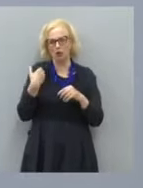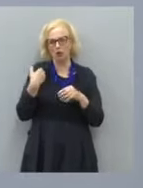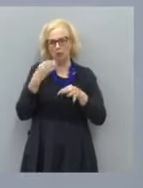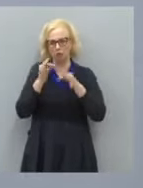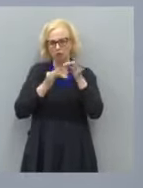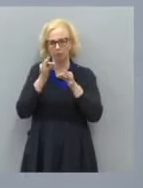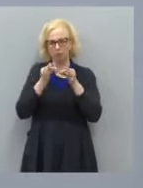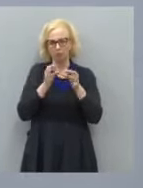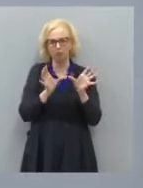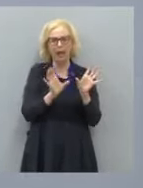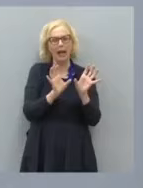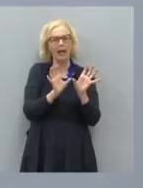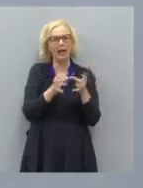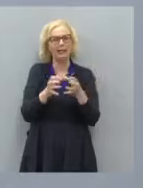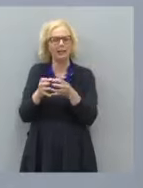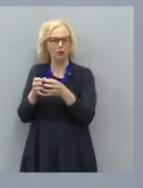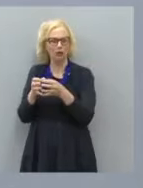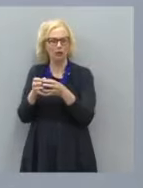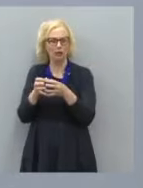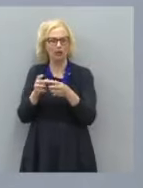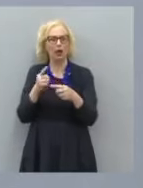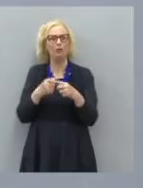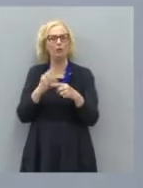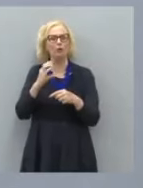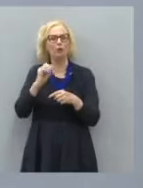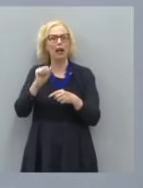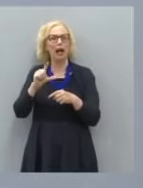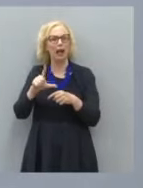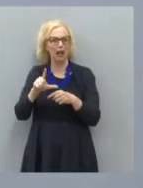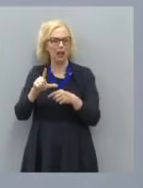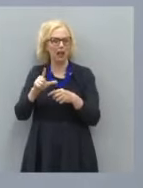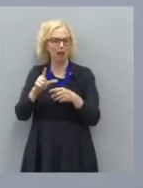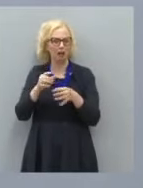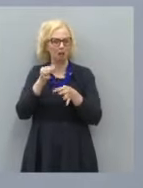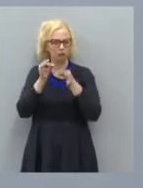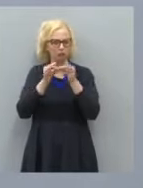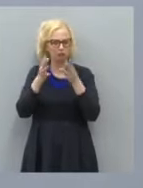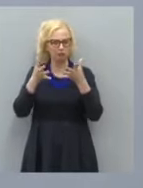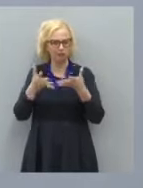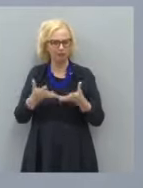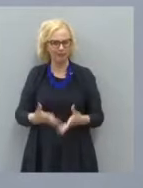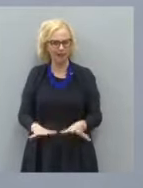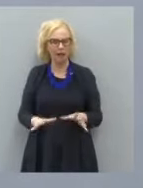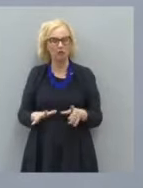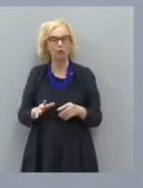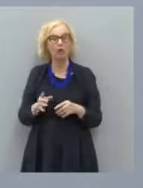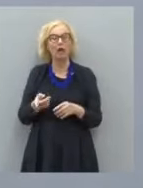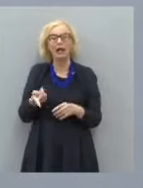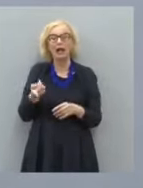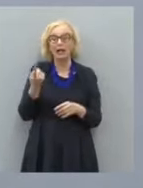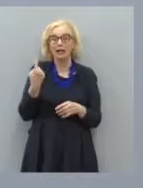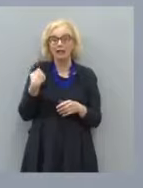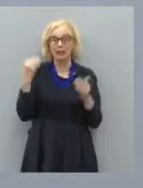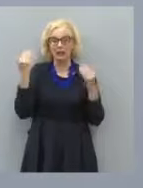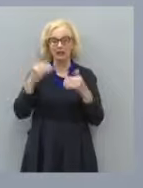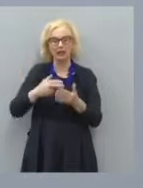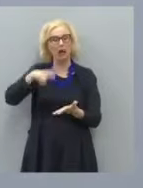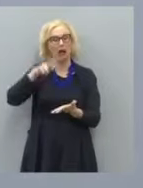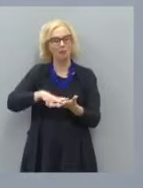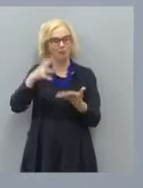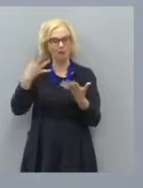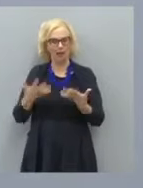le categorie e poi al al call e che abbiamo provato nella giornata di ieri